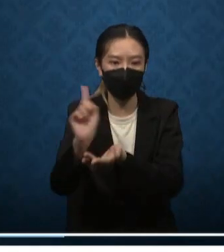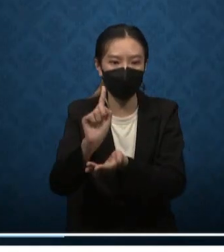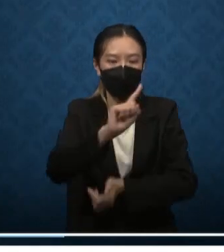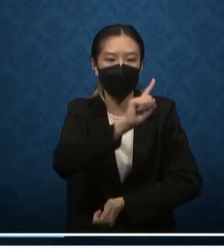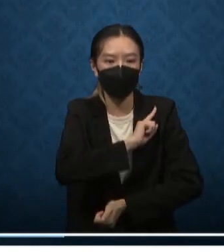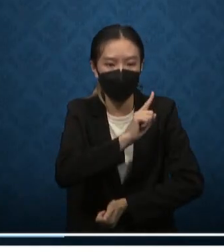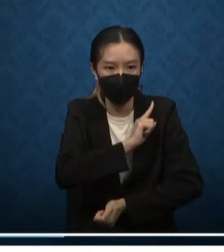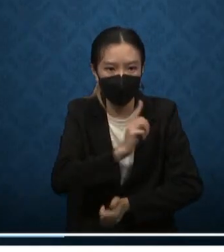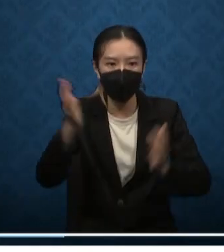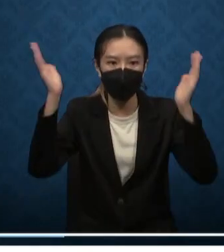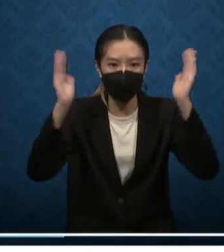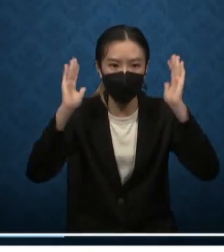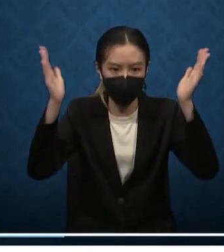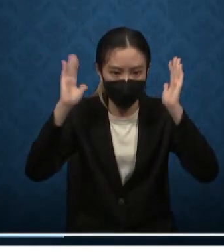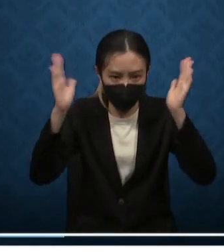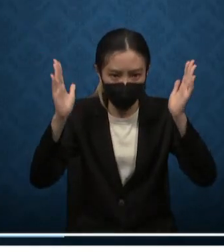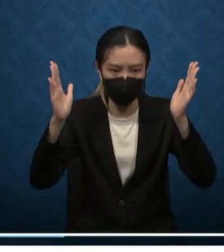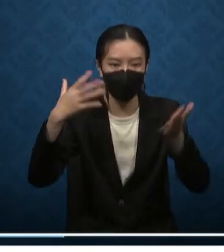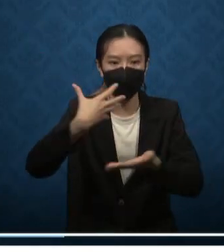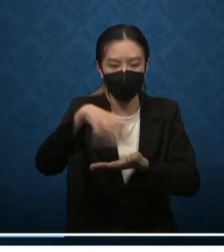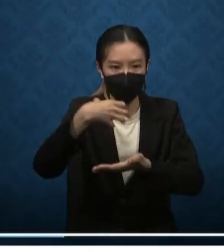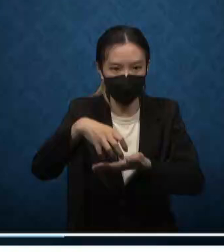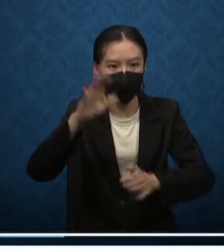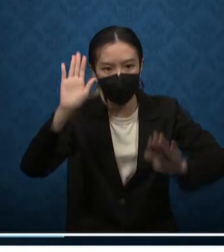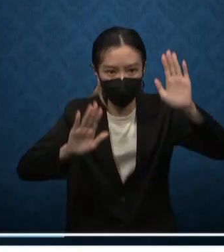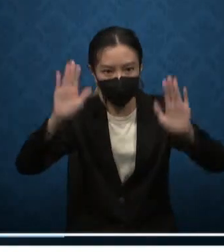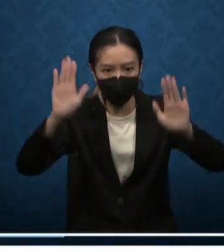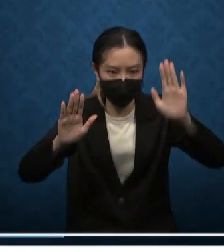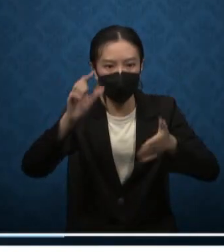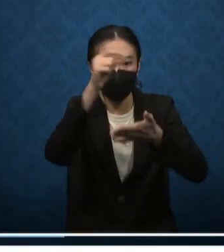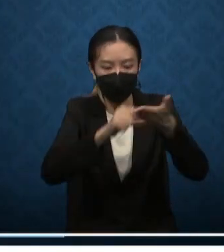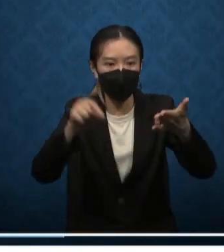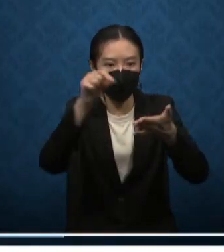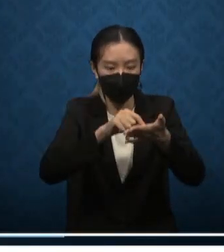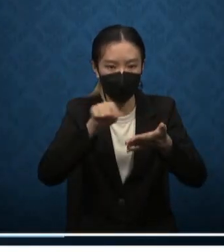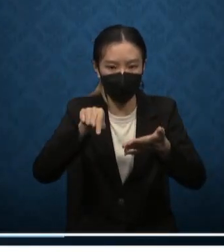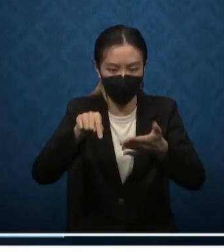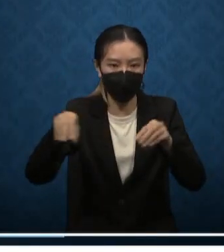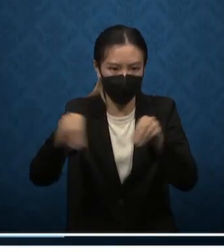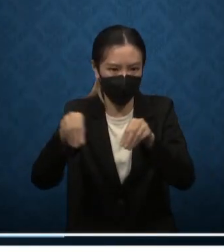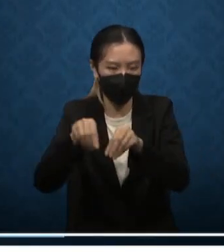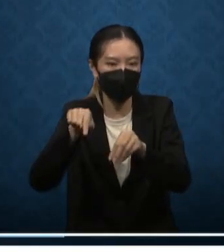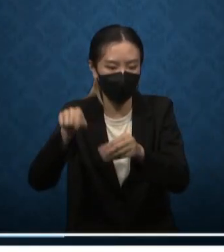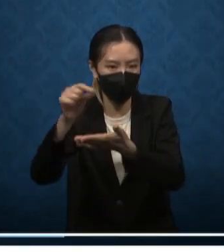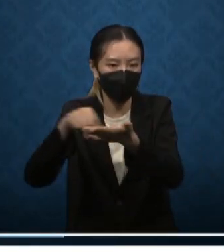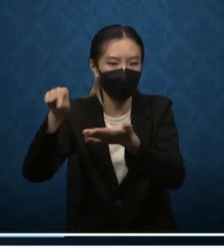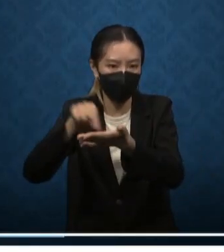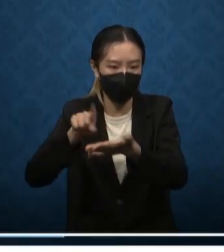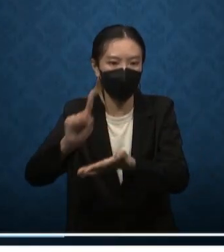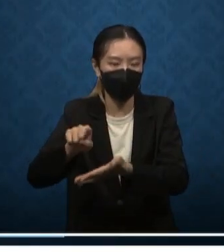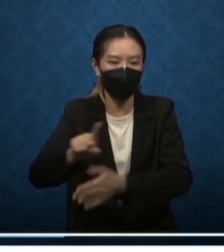เรื่องของรณรงค์ส่งเสริมเรื่องของประชาธิปไตยโดยเฉพาะเรื่องของการเลือกตั้งที่กำลังจะมาถึงไปให้เป็นบทบาทหลักของ